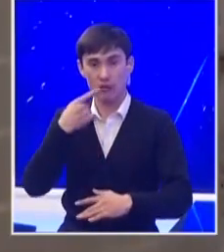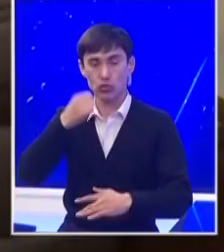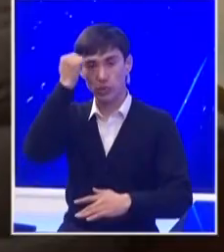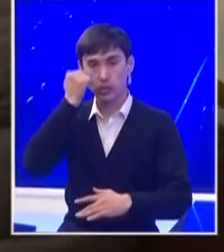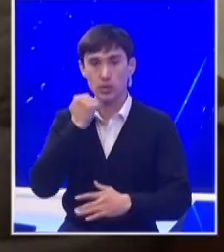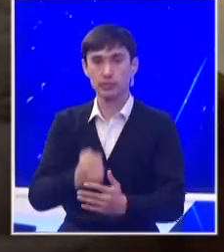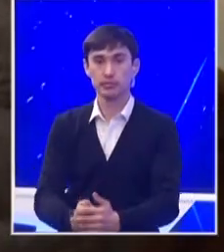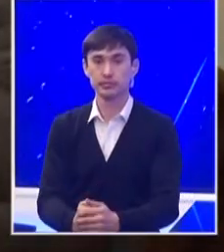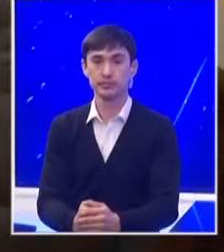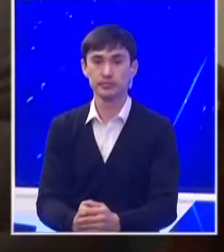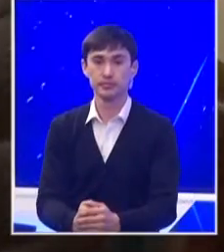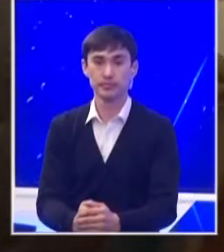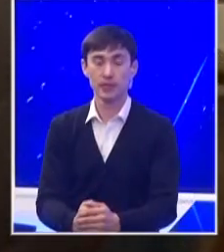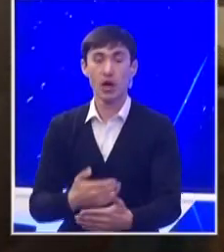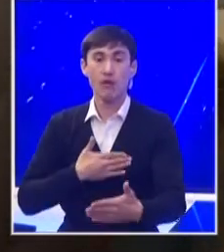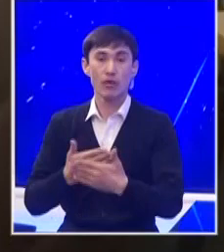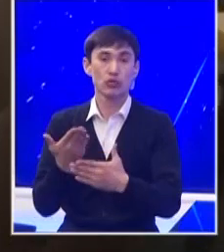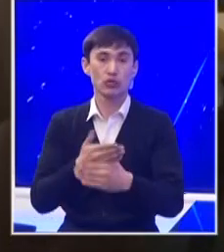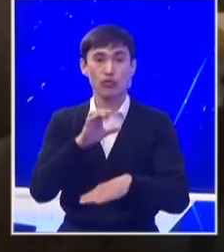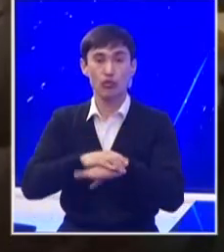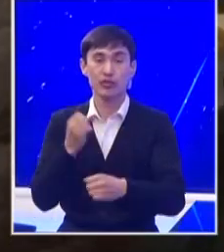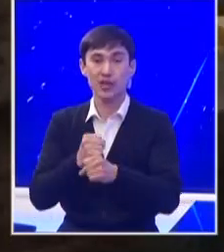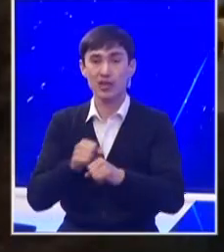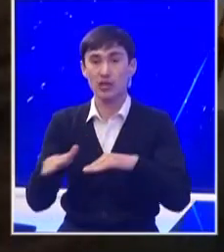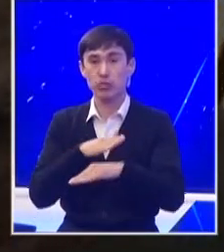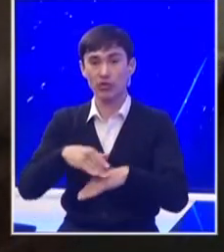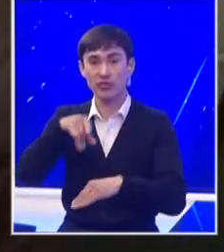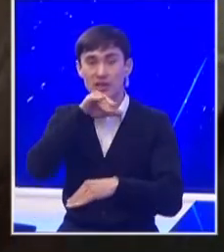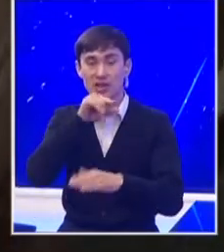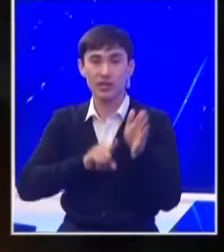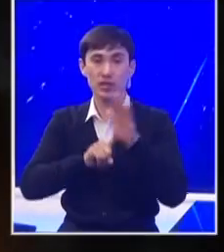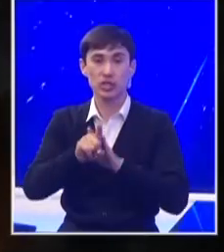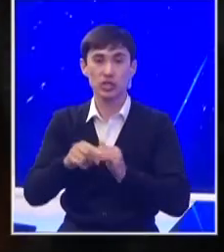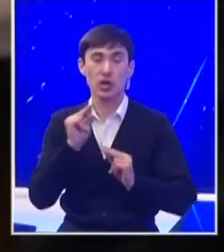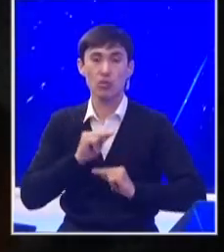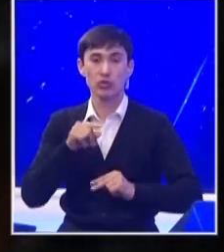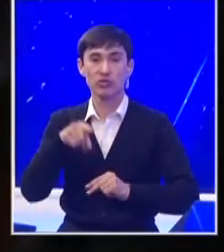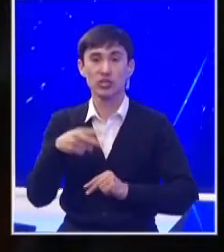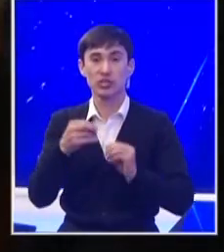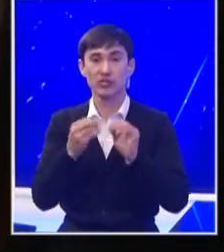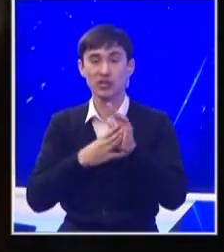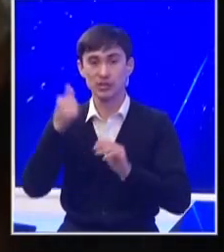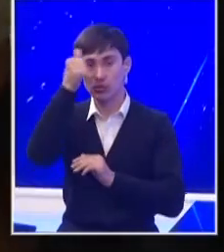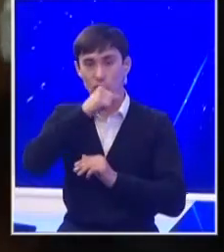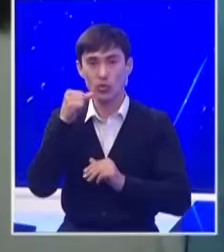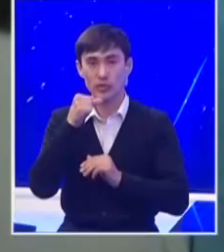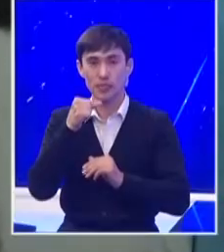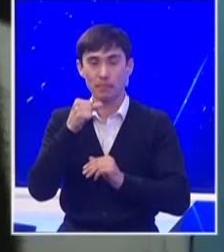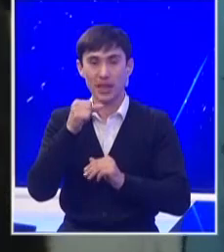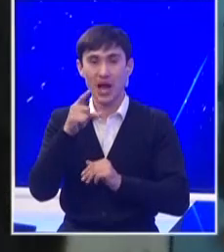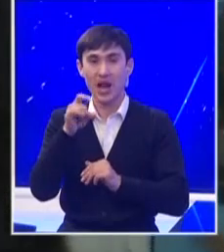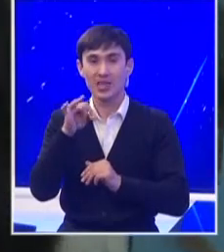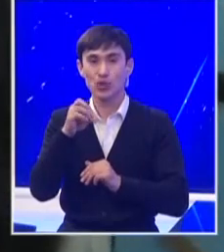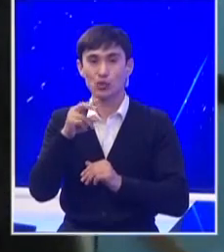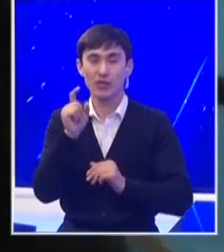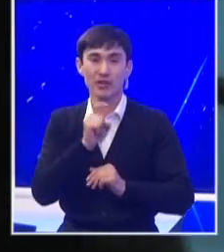спасибо. Волонтерский фонд «Делай добро в Текели» начал свою работу с 2019 года. Его единый вдохновитель Халида Кусанова